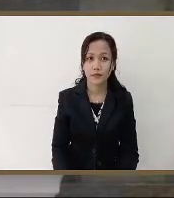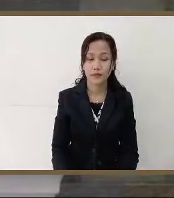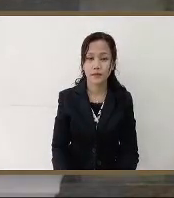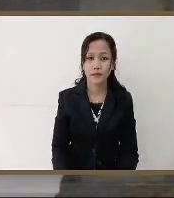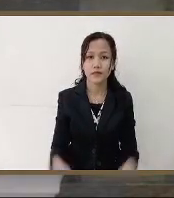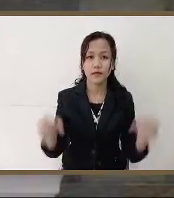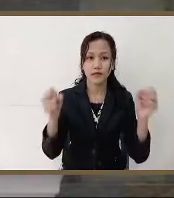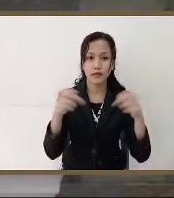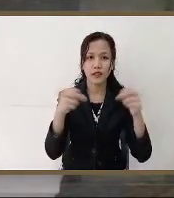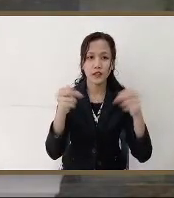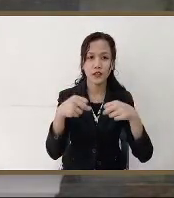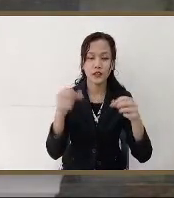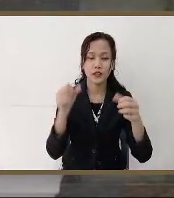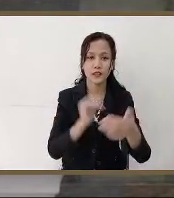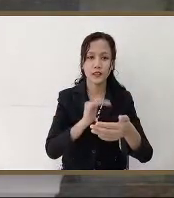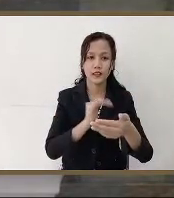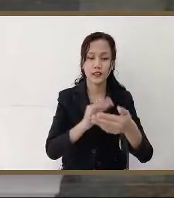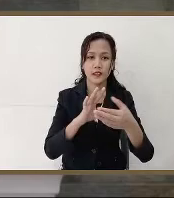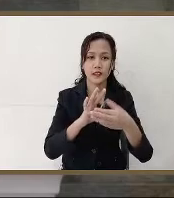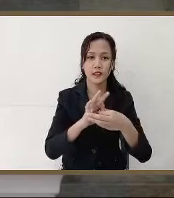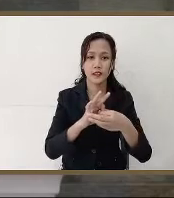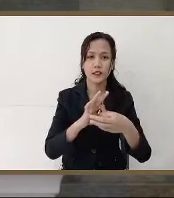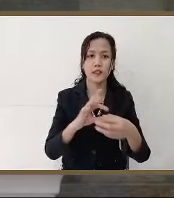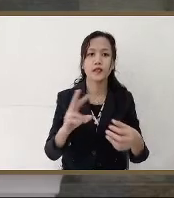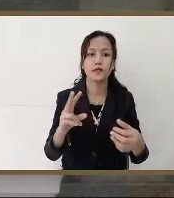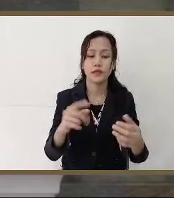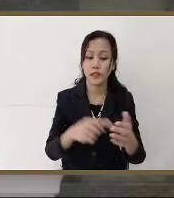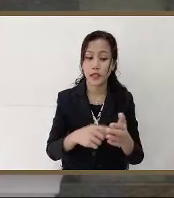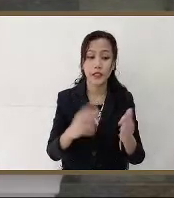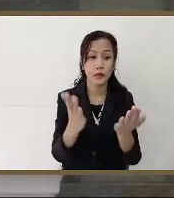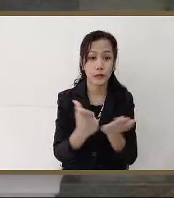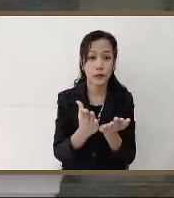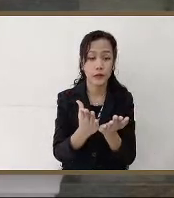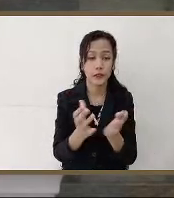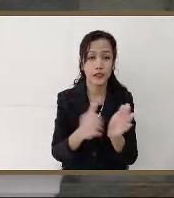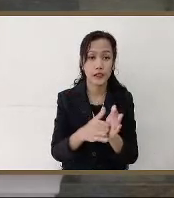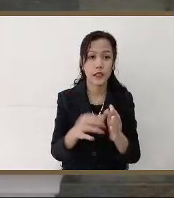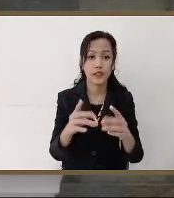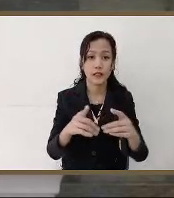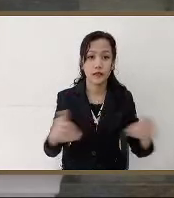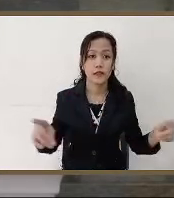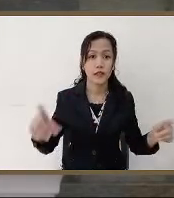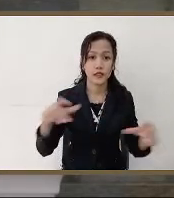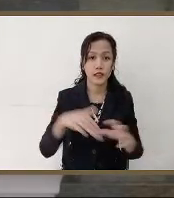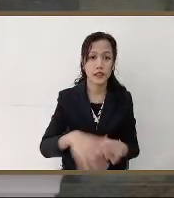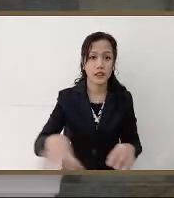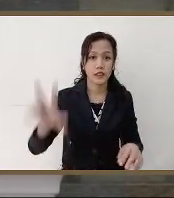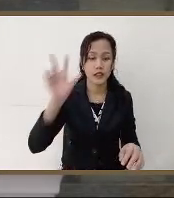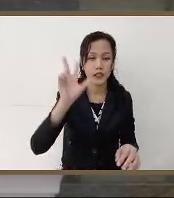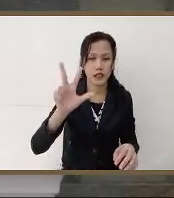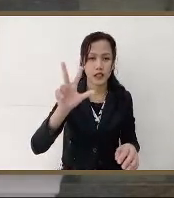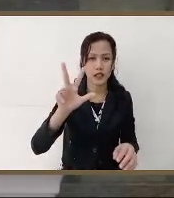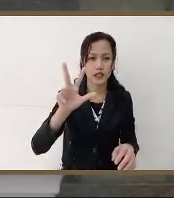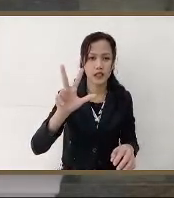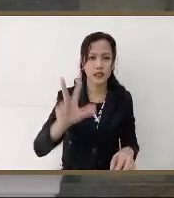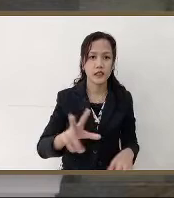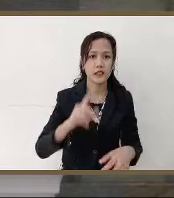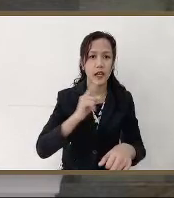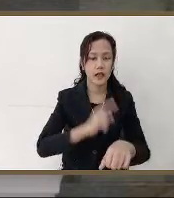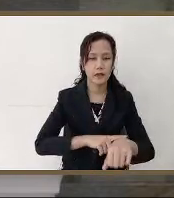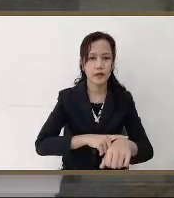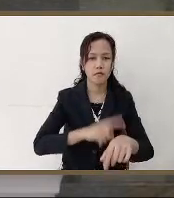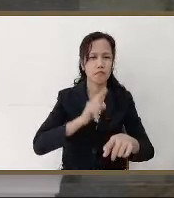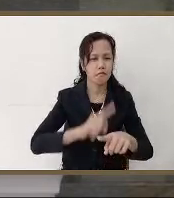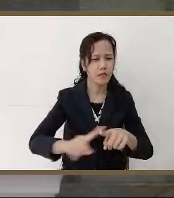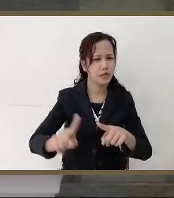summarized outline ng book of 2 Samuel na hinahati po siya sa three periods,